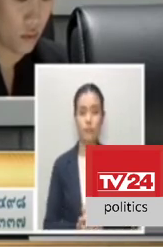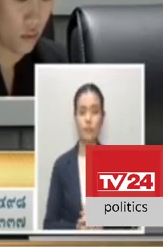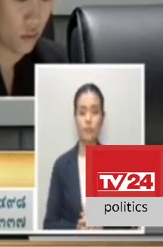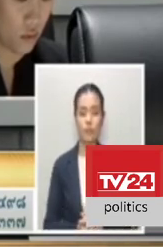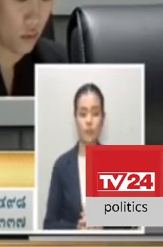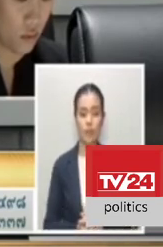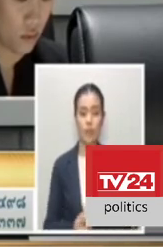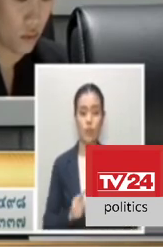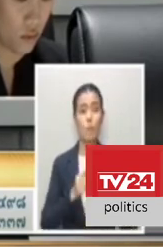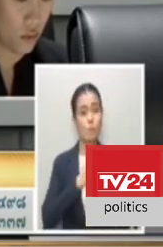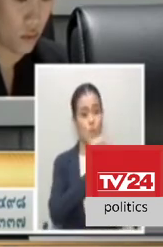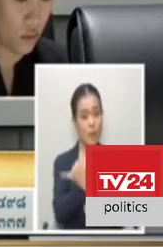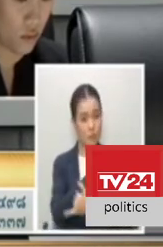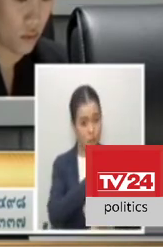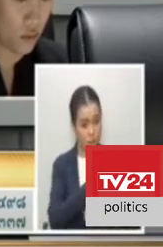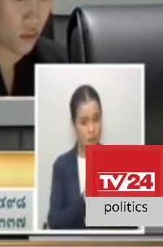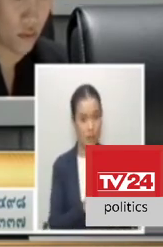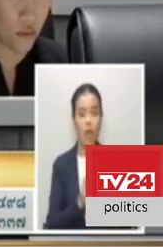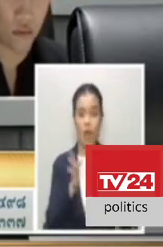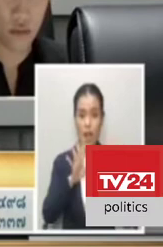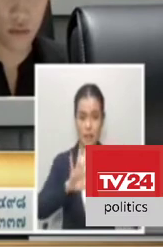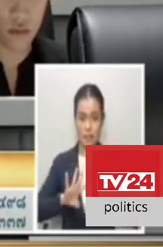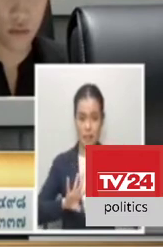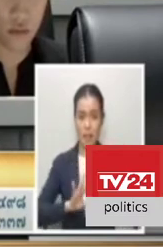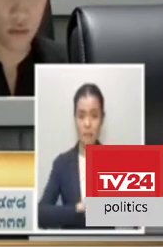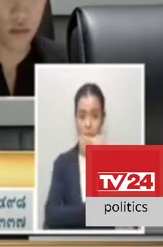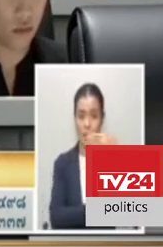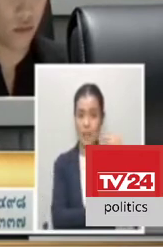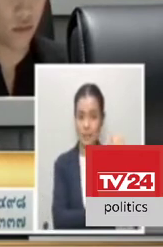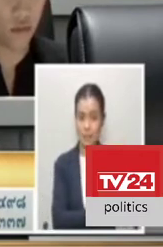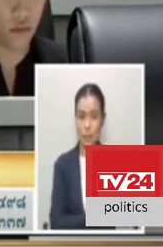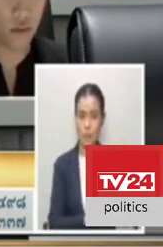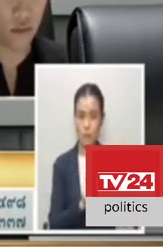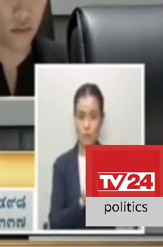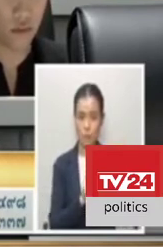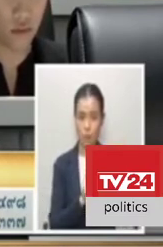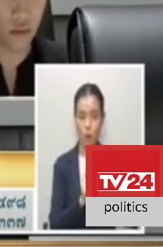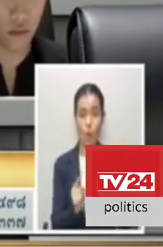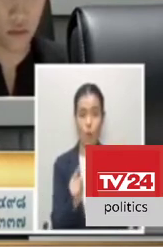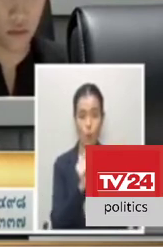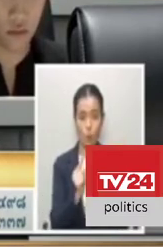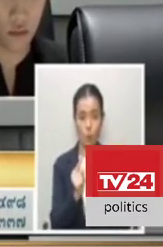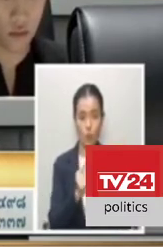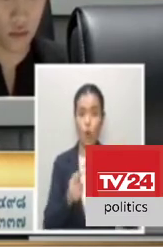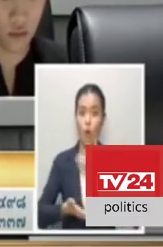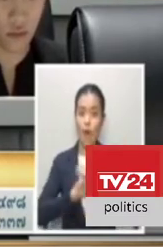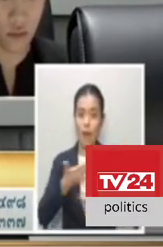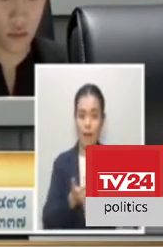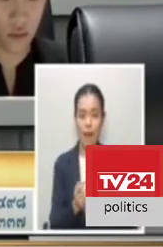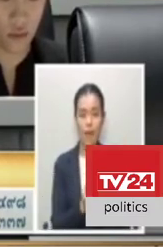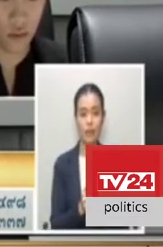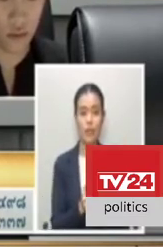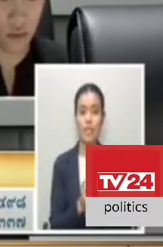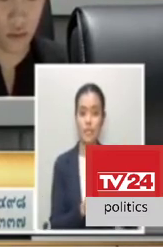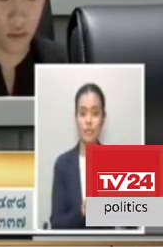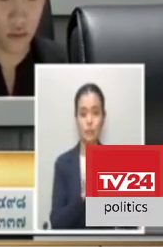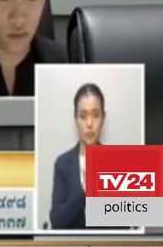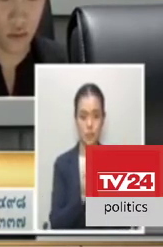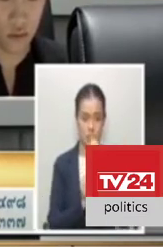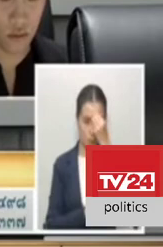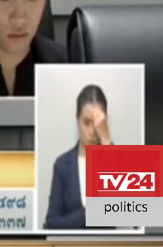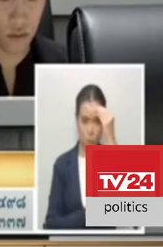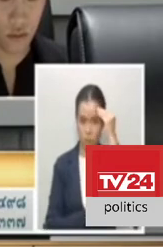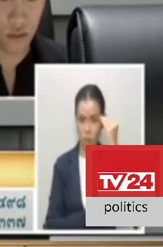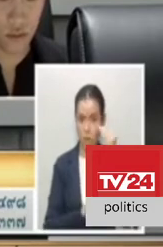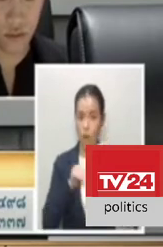ะเป็นประเทศที่ประกอบไปด้วยอาเซียน10ประเทศบวกกับประเทศคู่เจรจา6ประเทศซึ่งได้แก่จีนญี่ปุ่นเกาหลี